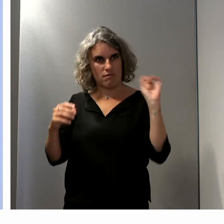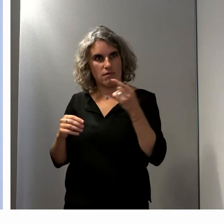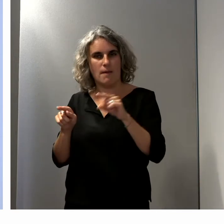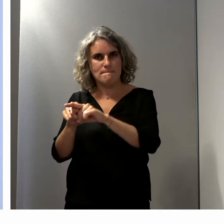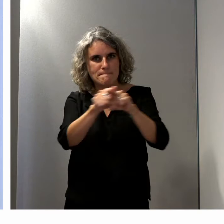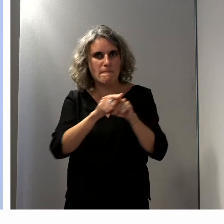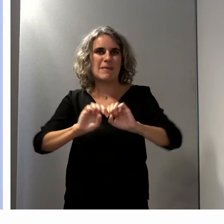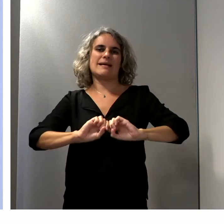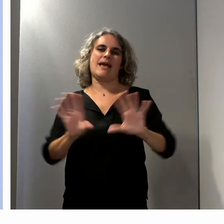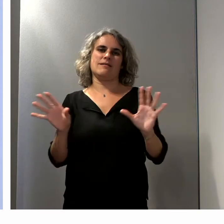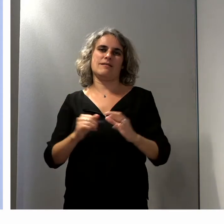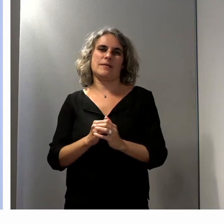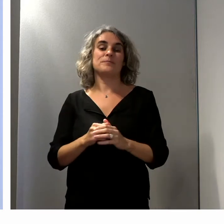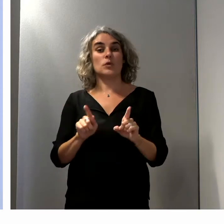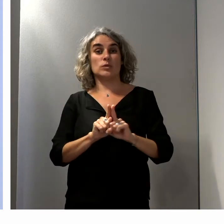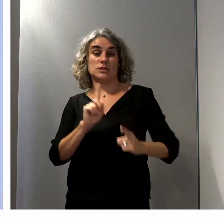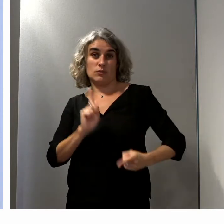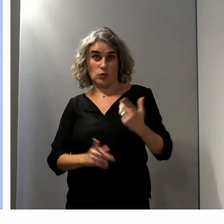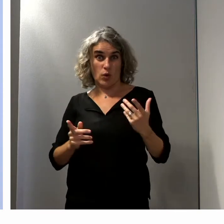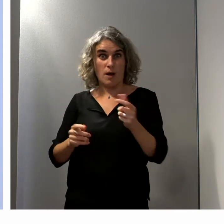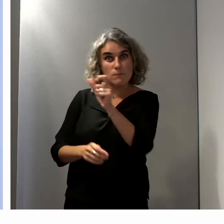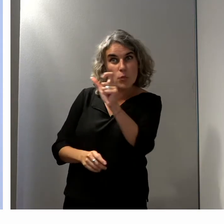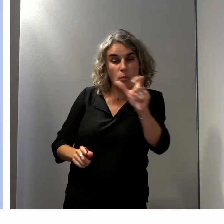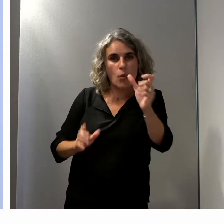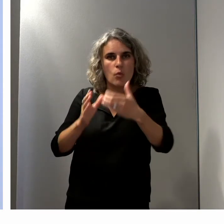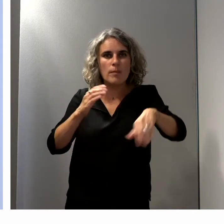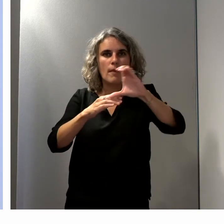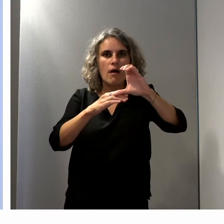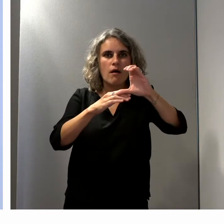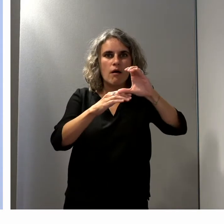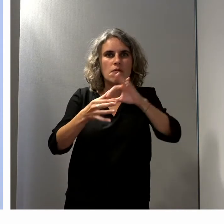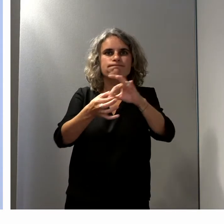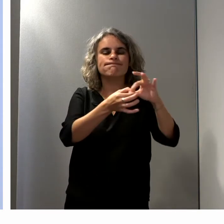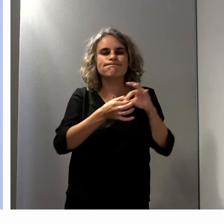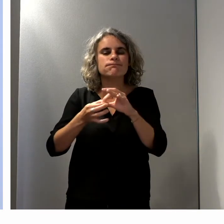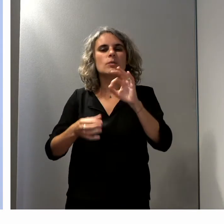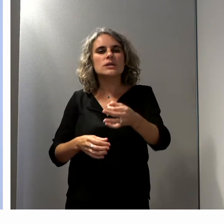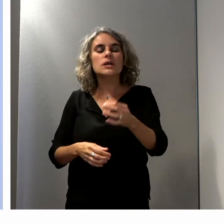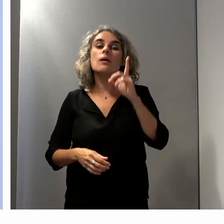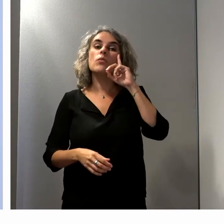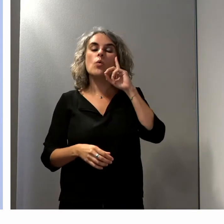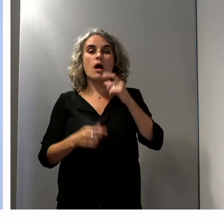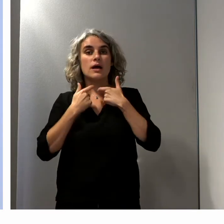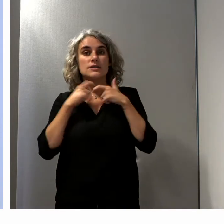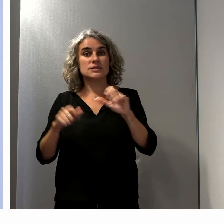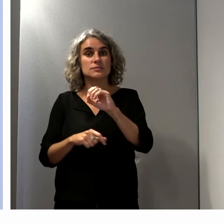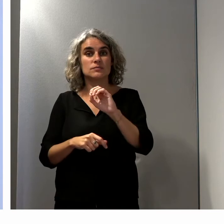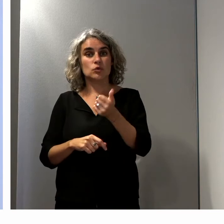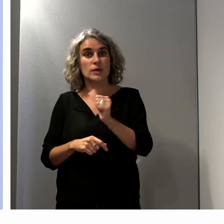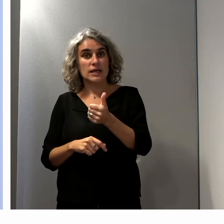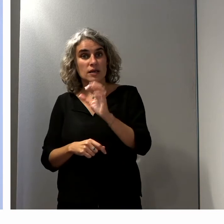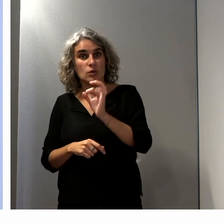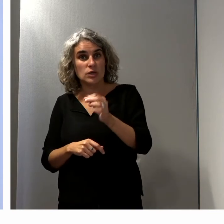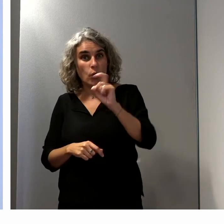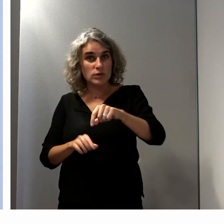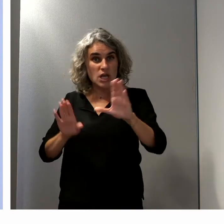le fait que ces notions sont très complémentaires, puisque on peut faire de l'accessible numérique qui soit pas forcément